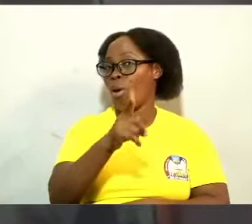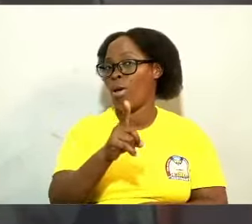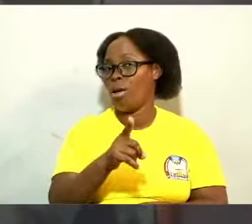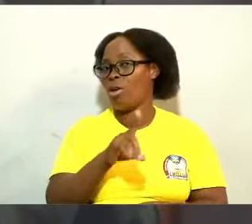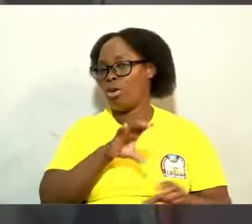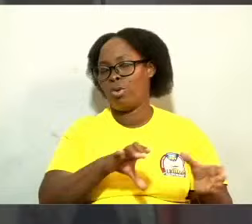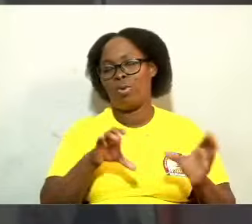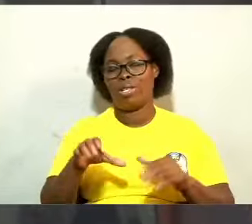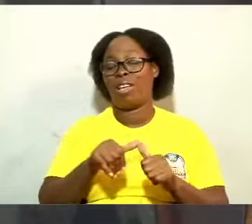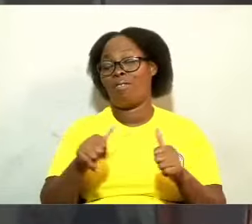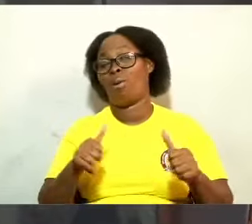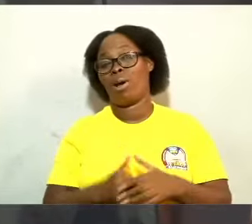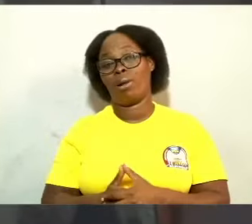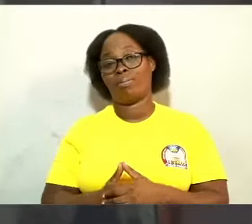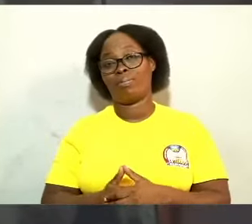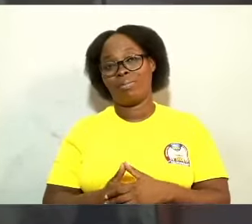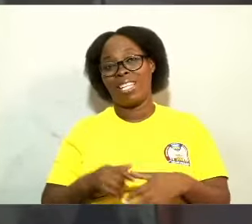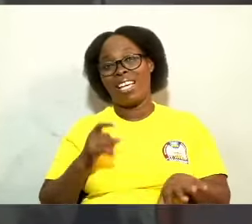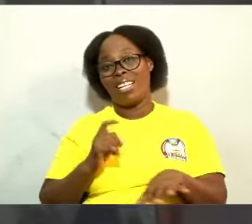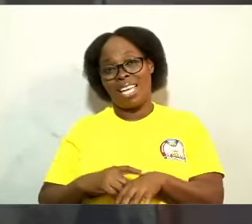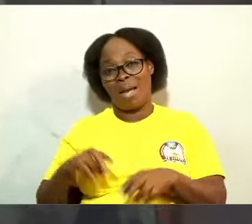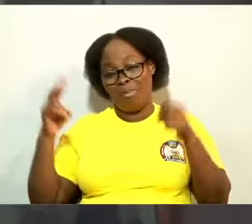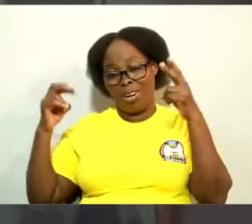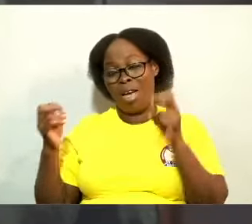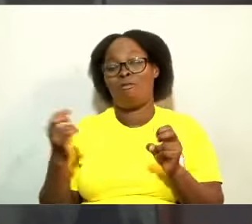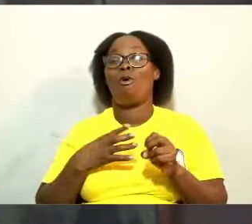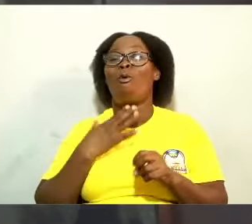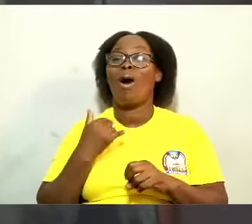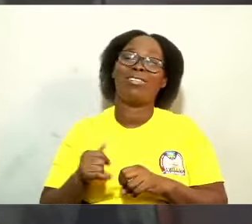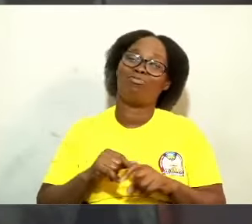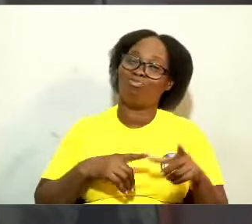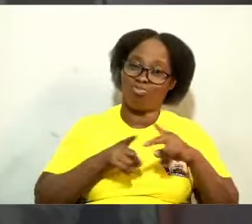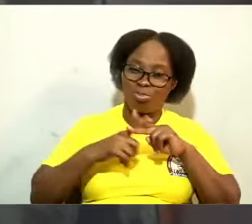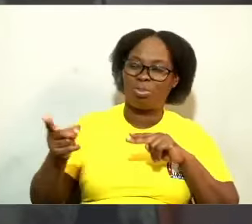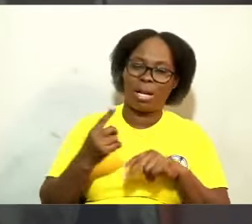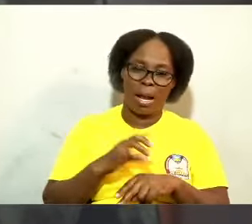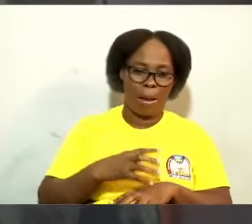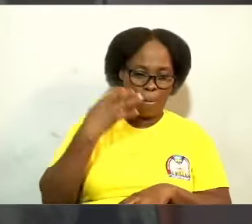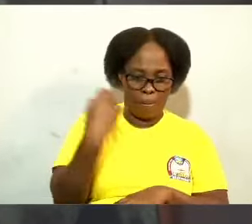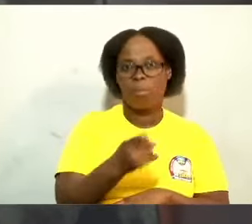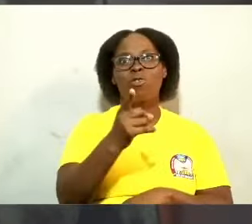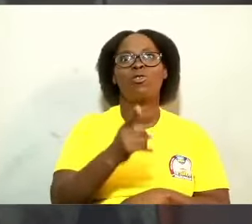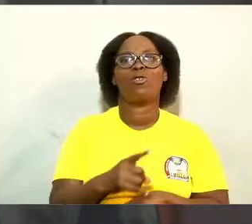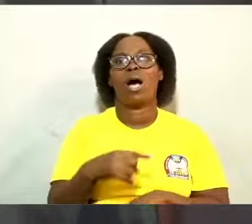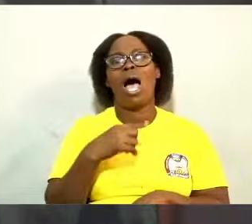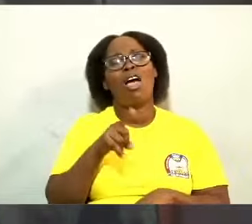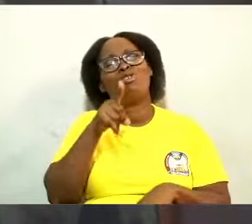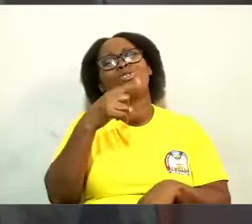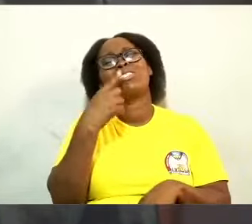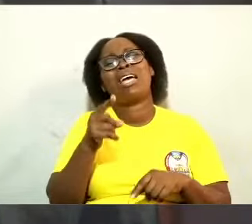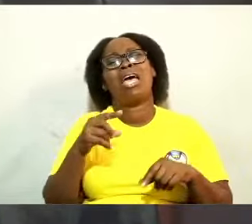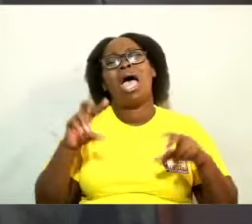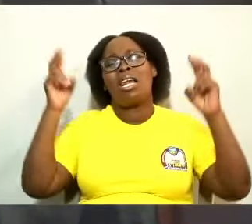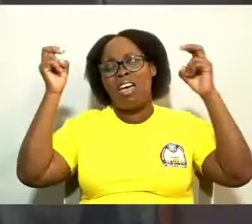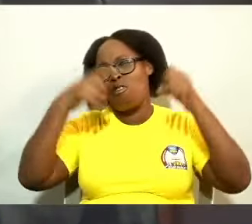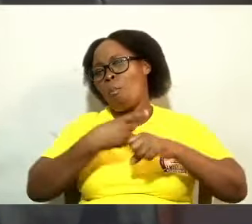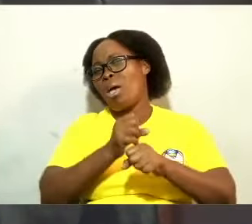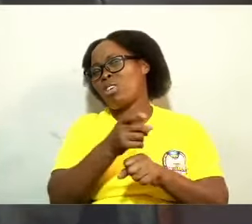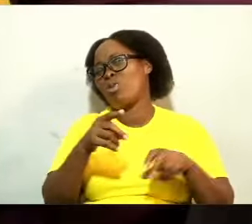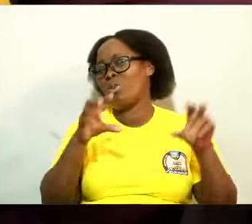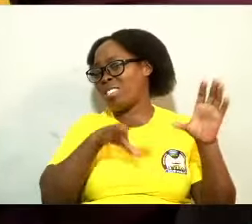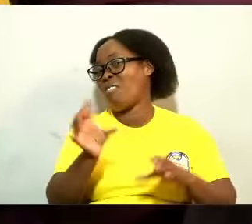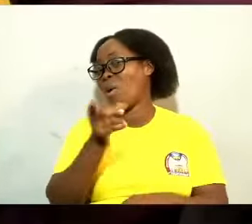Akiwa unataka kumtoroka anakuchapa kakofi, rudi ufundishe ambayo hayapo. Na wewe unasema anakutesa. Wapi anakutesa wapi